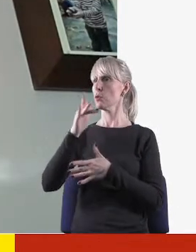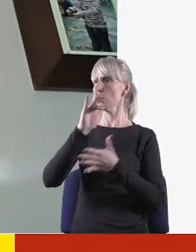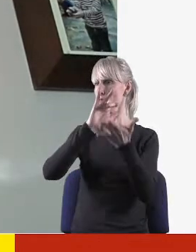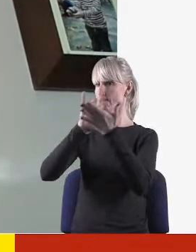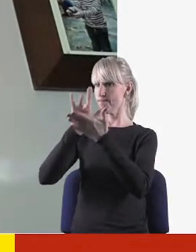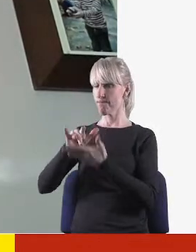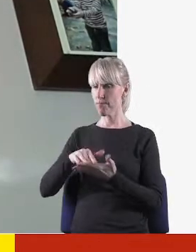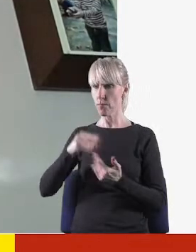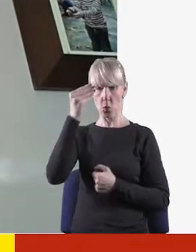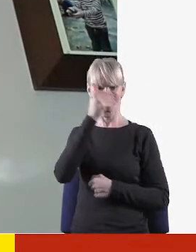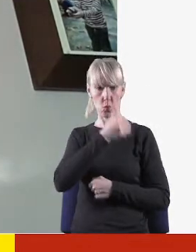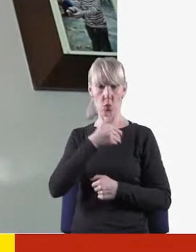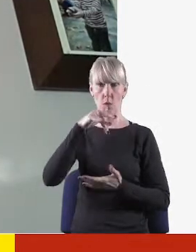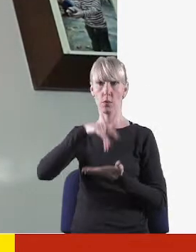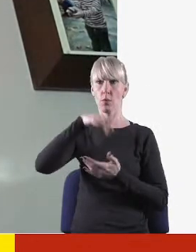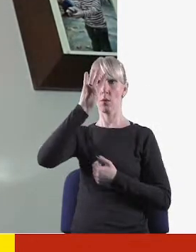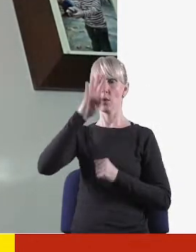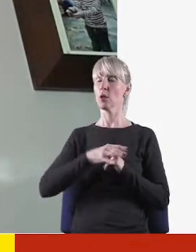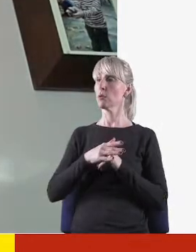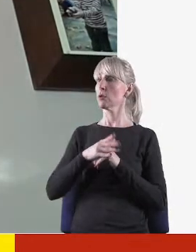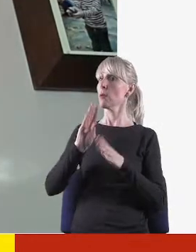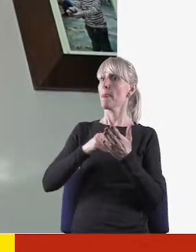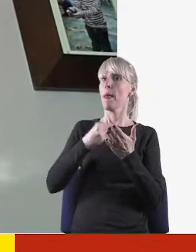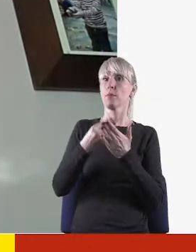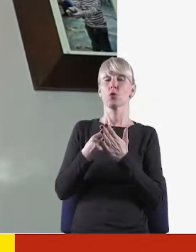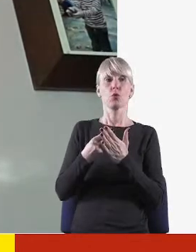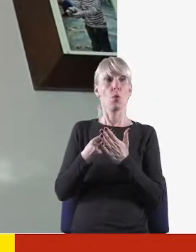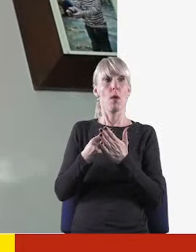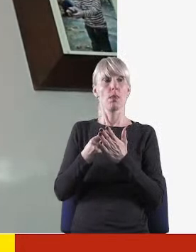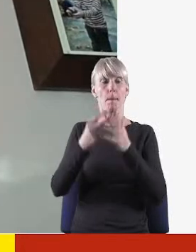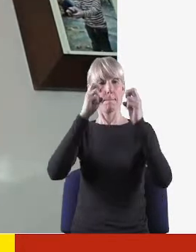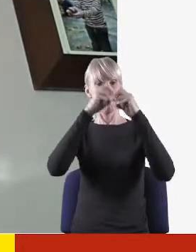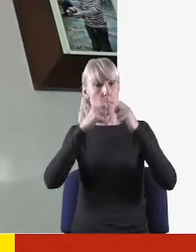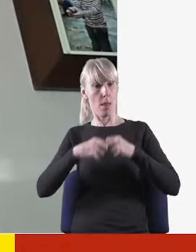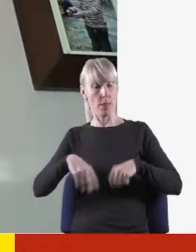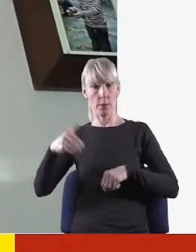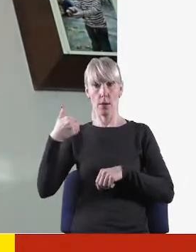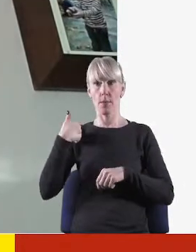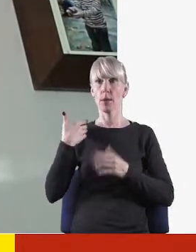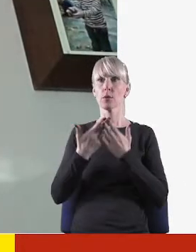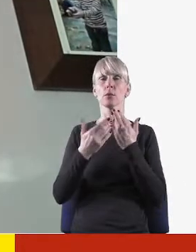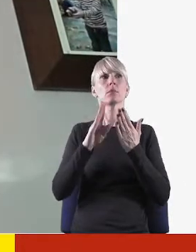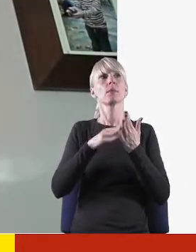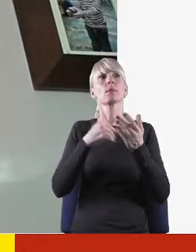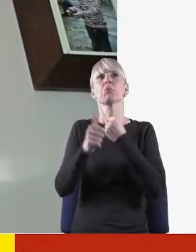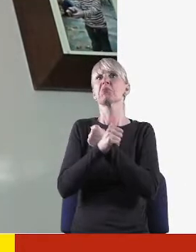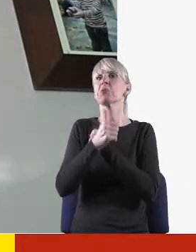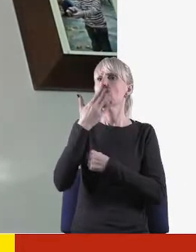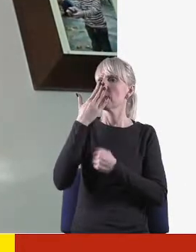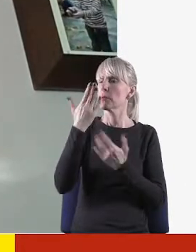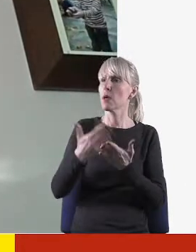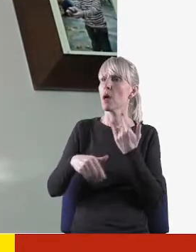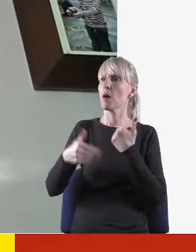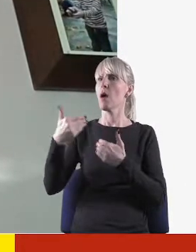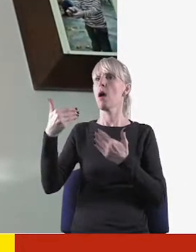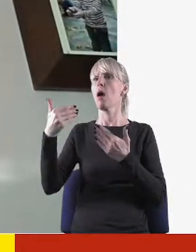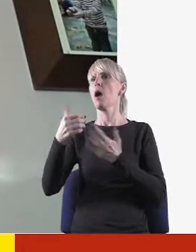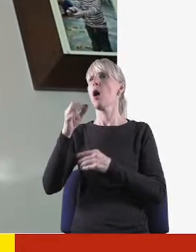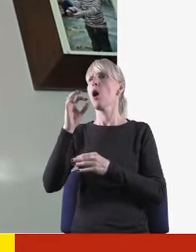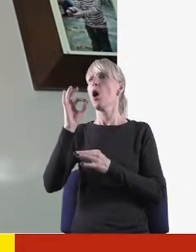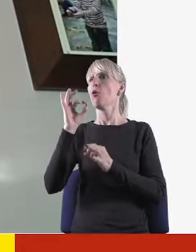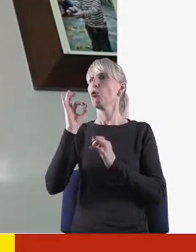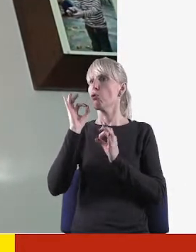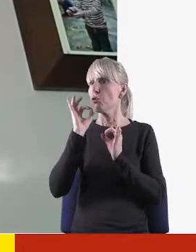państwo badali, jaka jest przyczyna, że no bardzo dobra szkoła, prawda, no, nowoczesnych technologii w